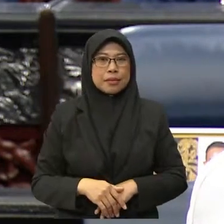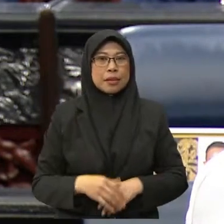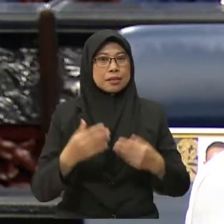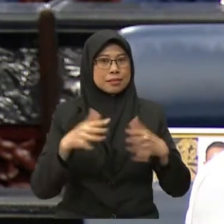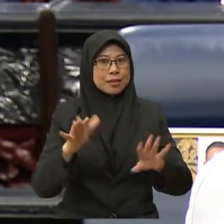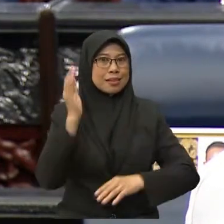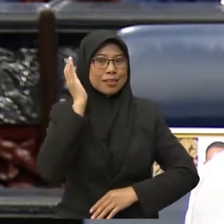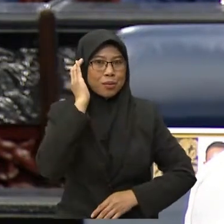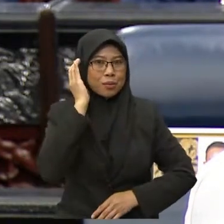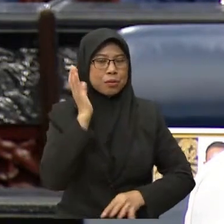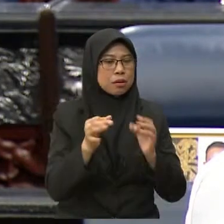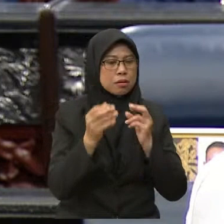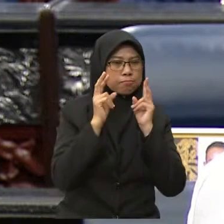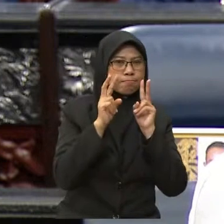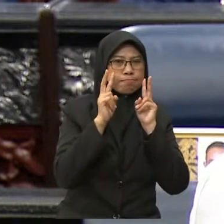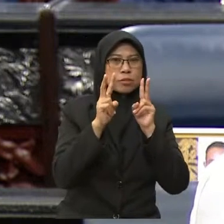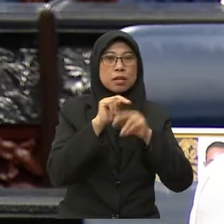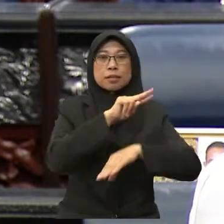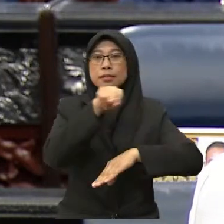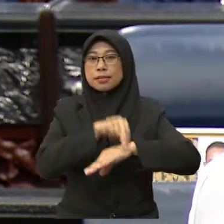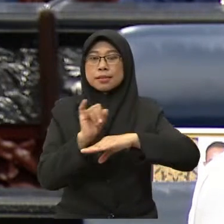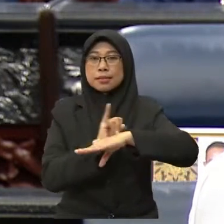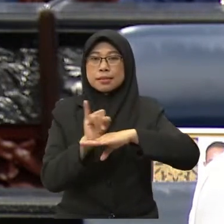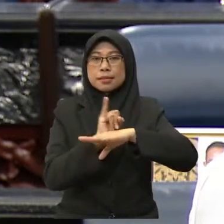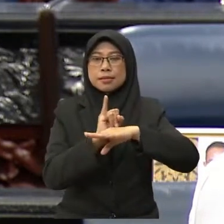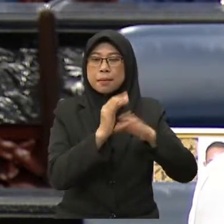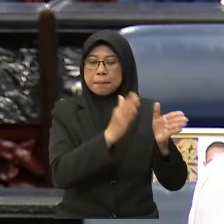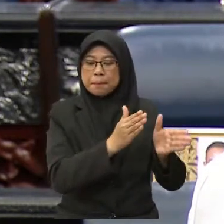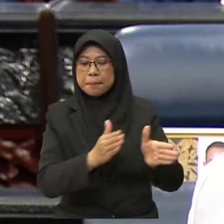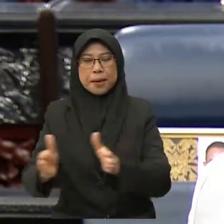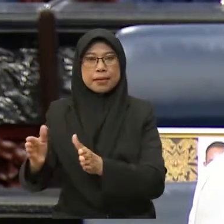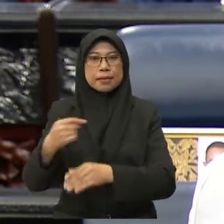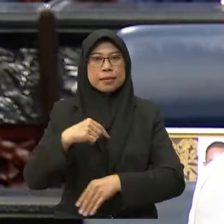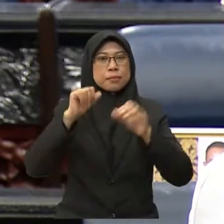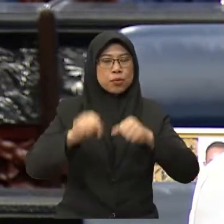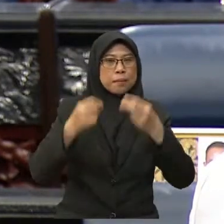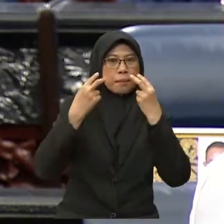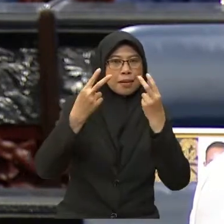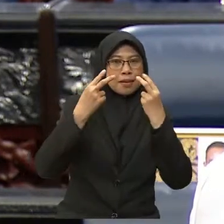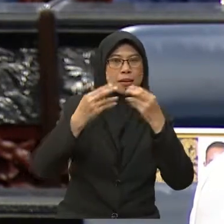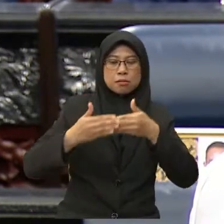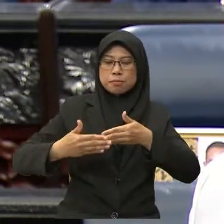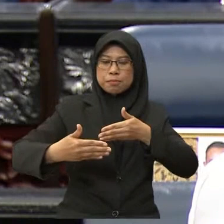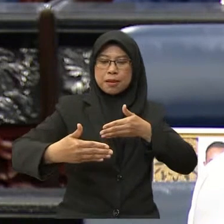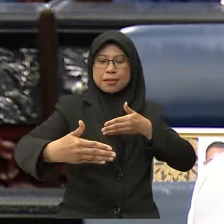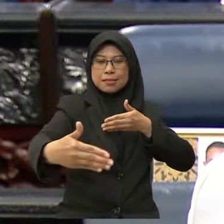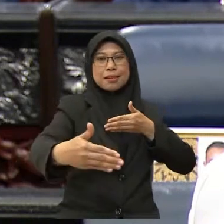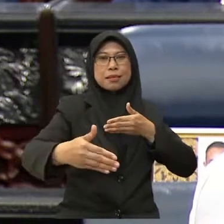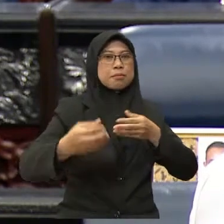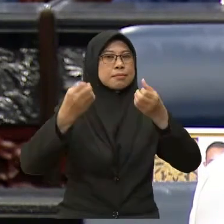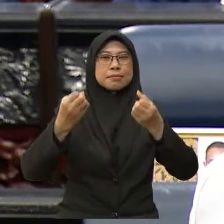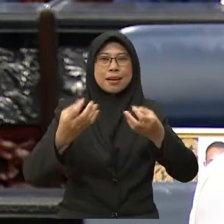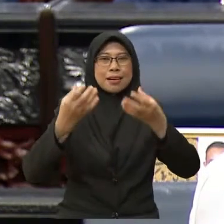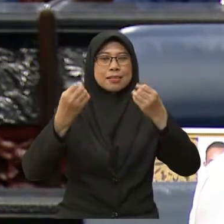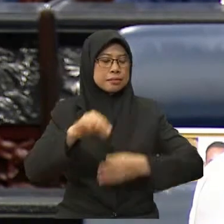ketahui, kalau kita melihat dalam the National Industry Master Plan, kita boleh melihat juga di sepanjang laluan ini banyak